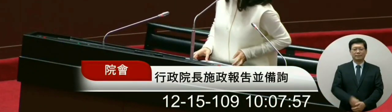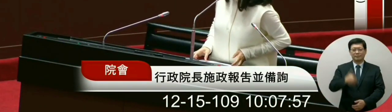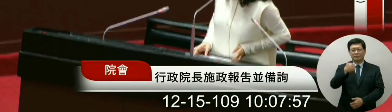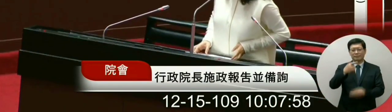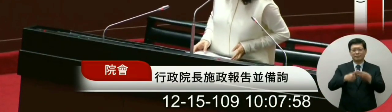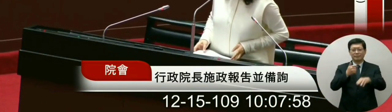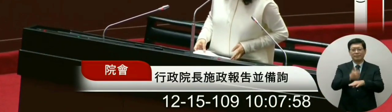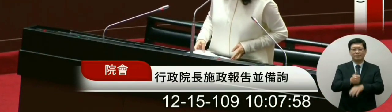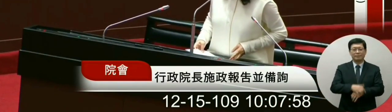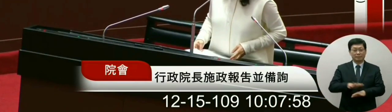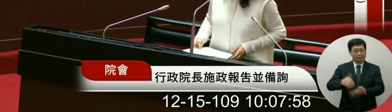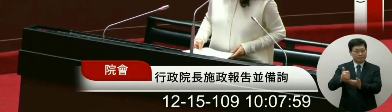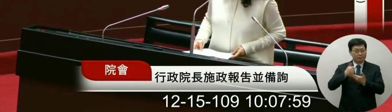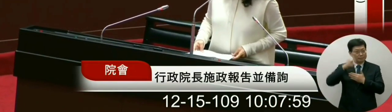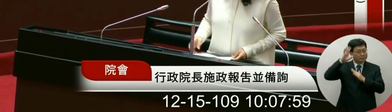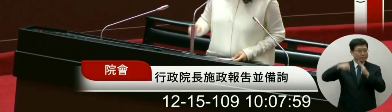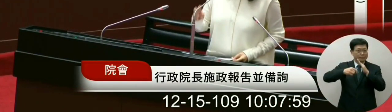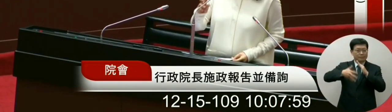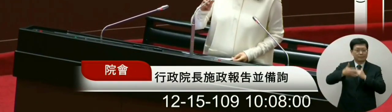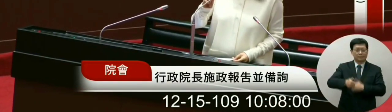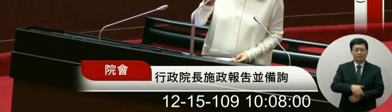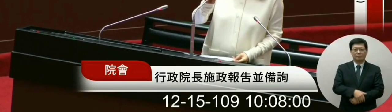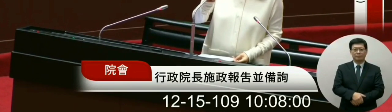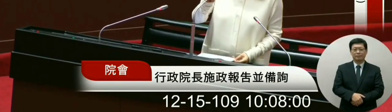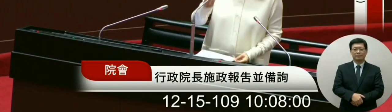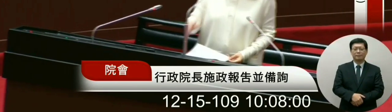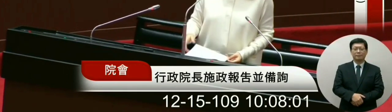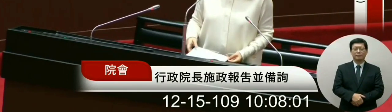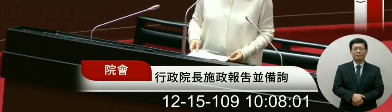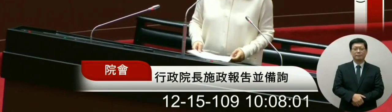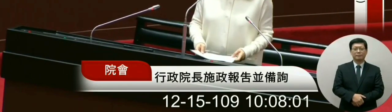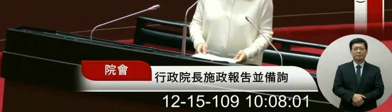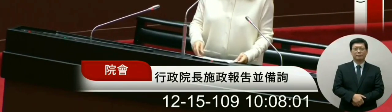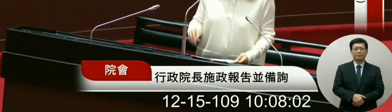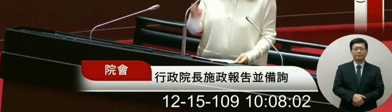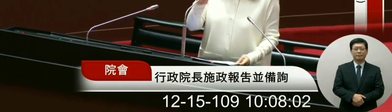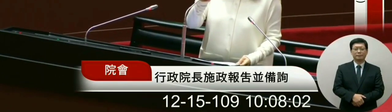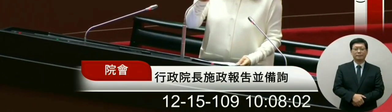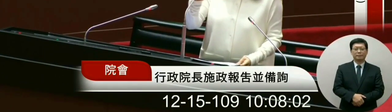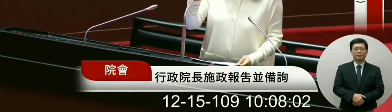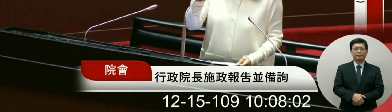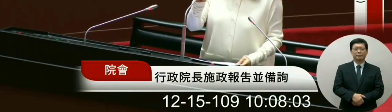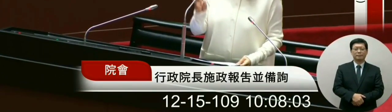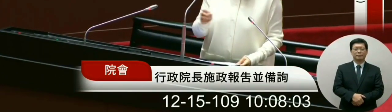谢谢主席，有请苏院长。 请苏院长。